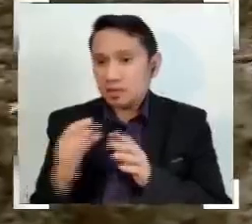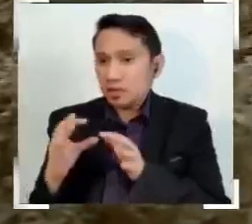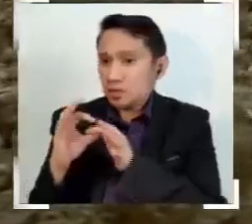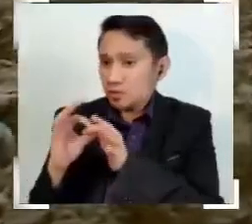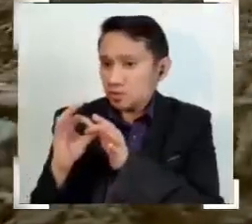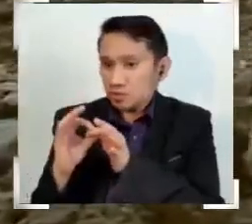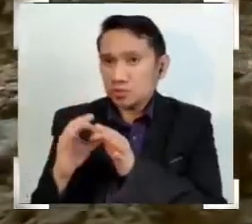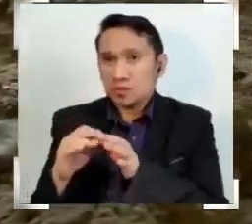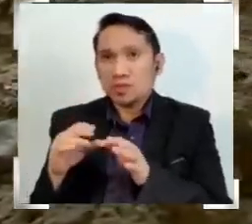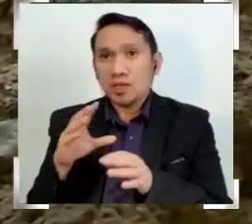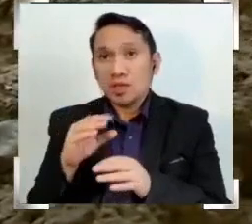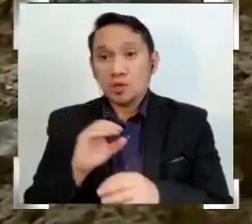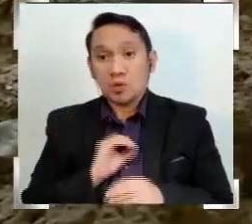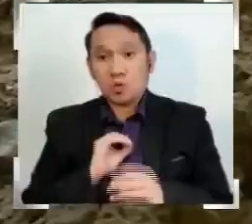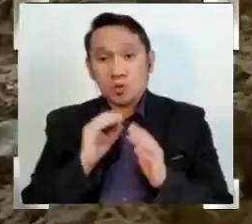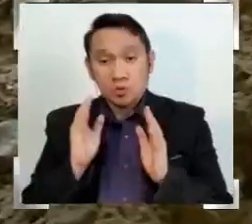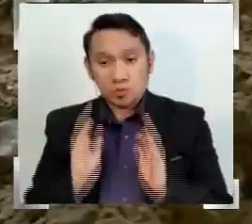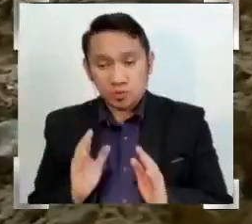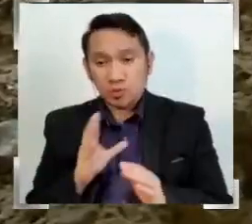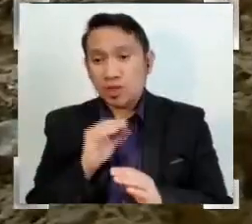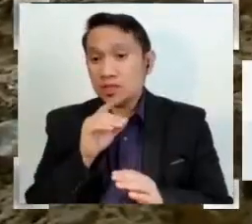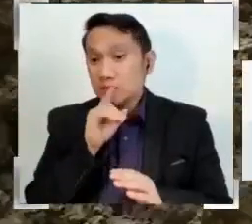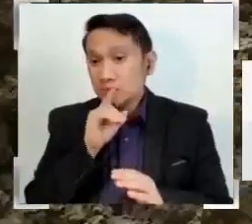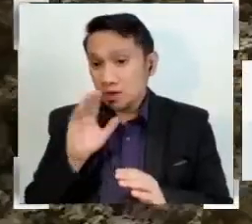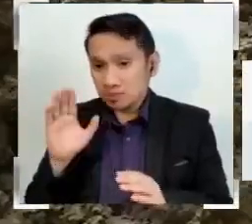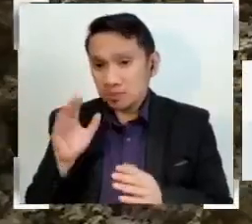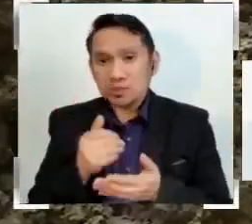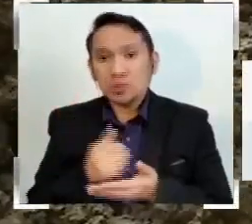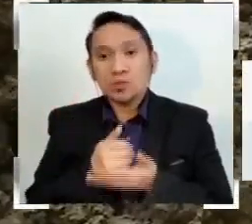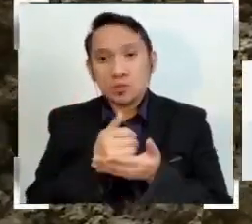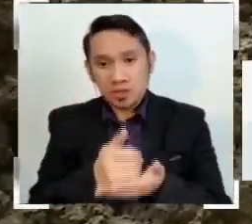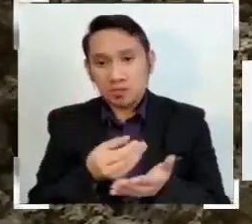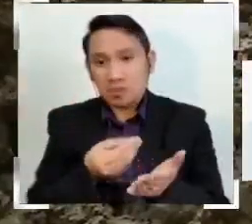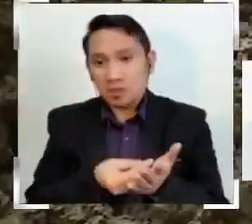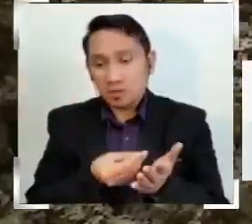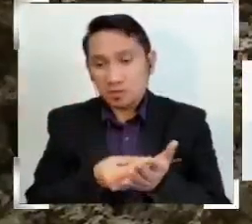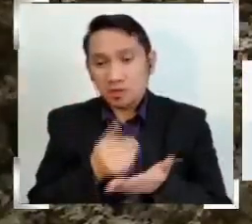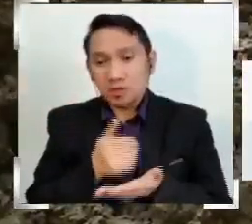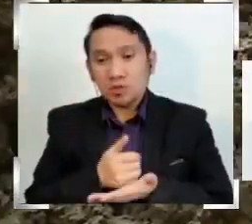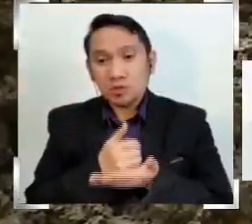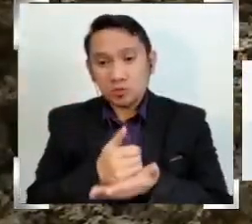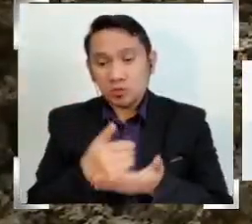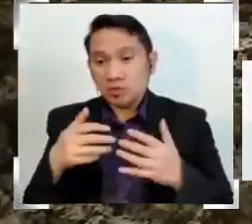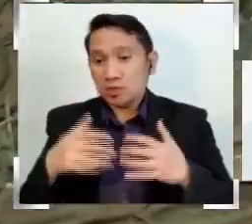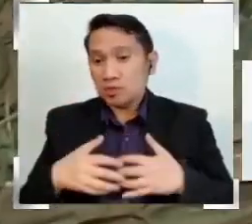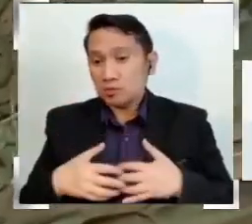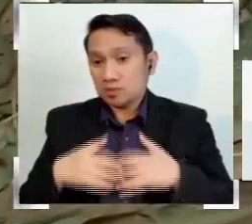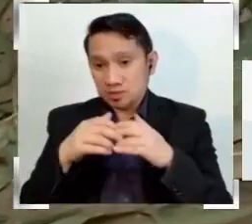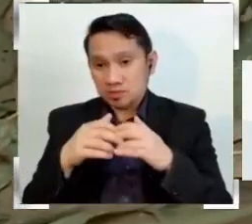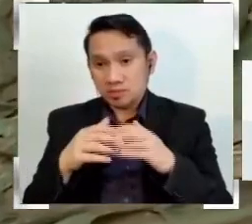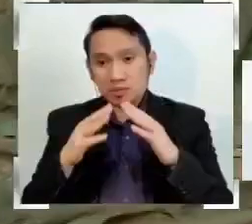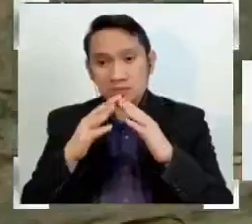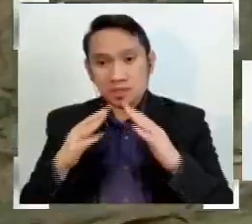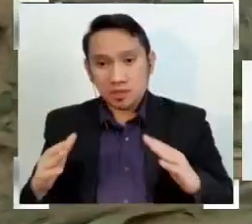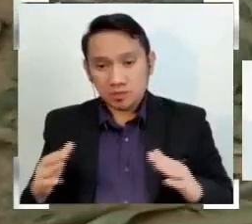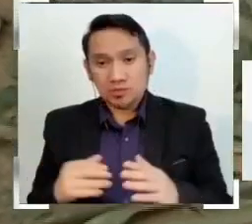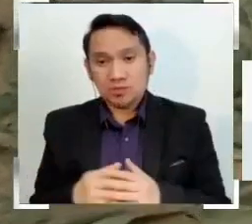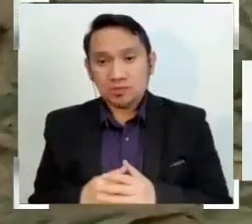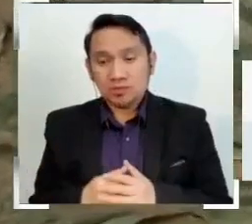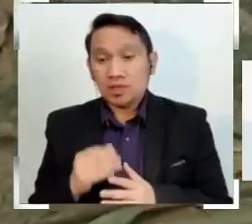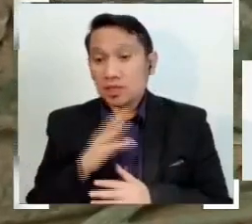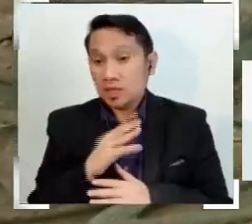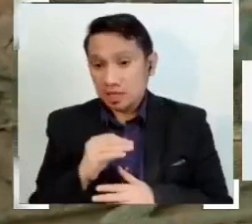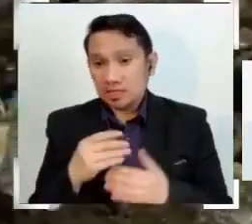at may-ari sa kanila at nangako na ng paunang tulong pinansyal at tulong sa pagpapatayo ng mga nasirang tahanan. Meron na rin daw lilipatan